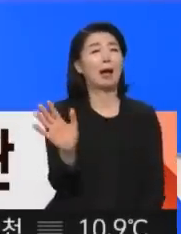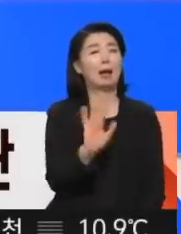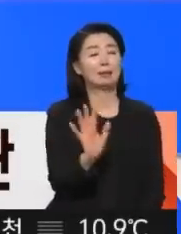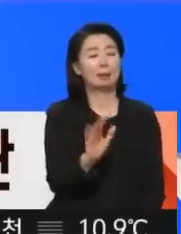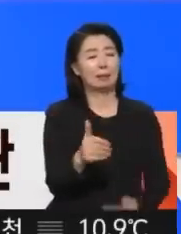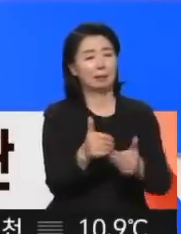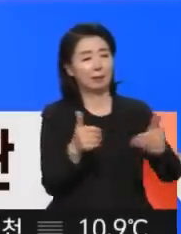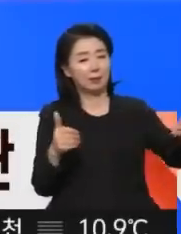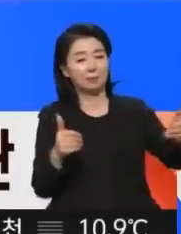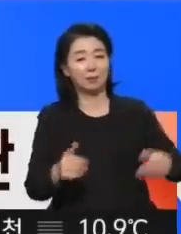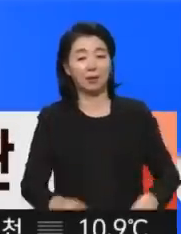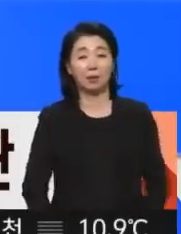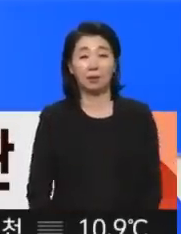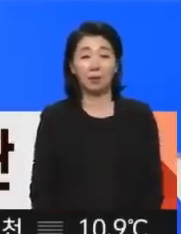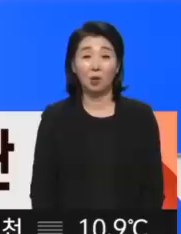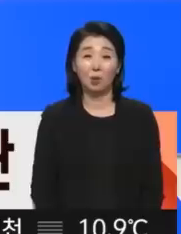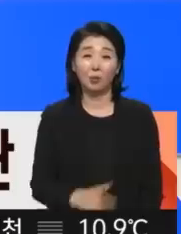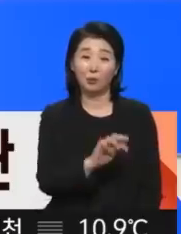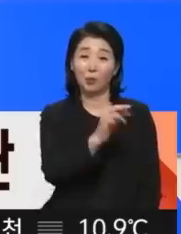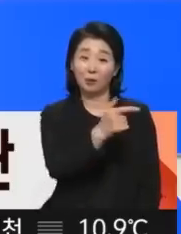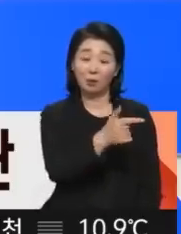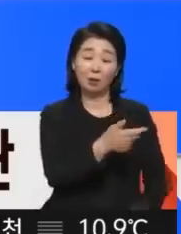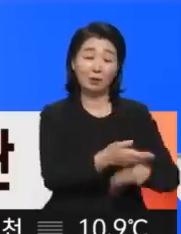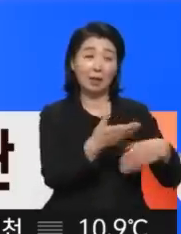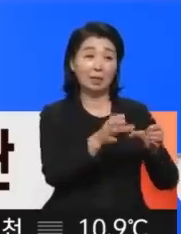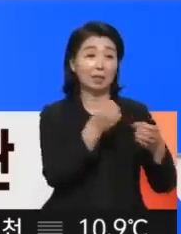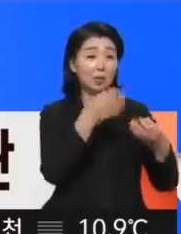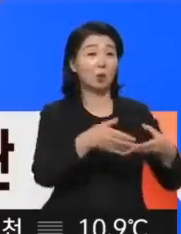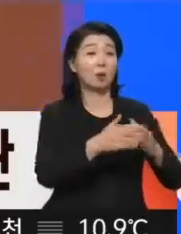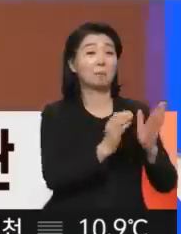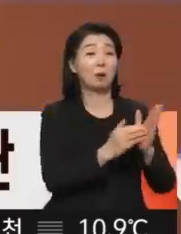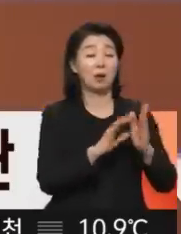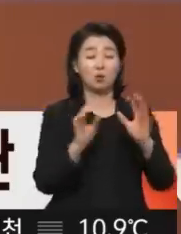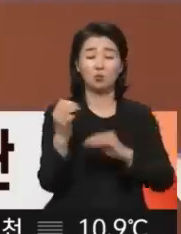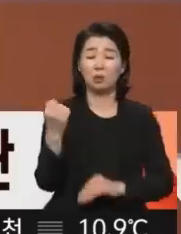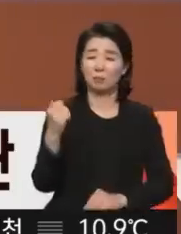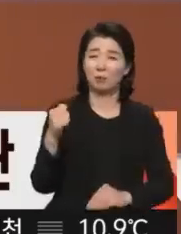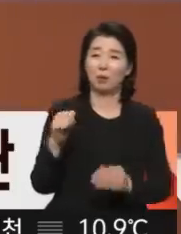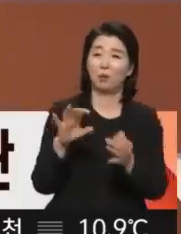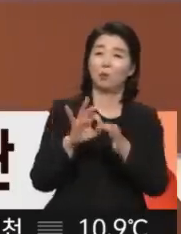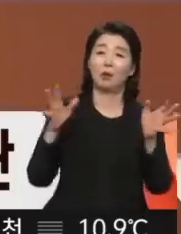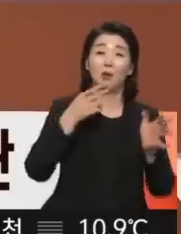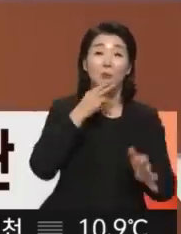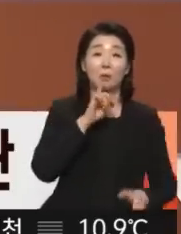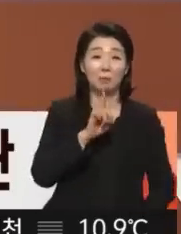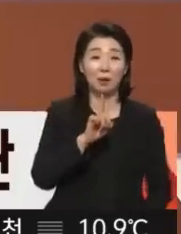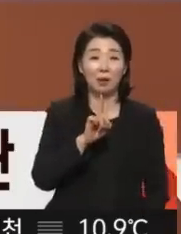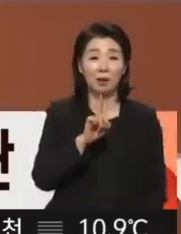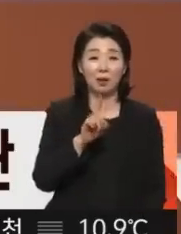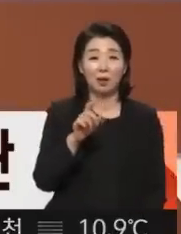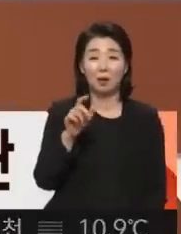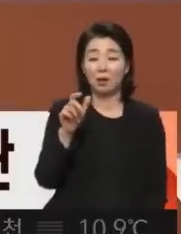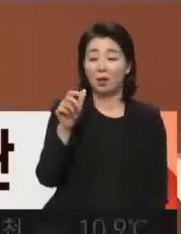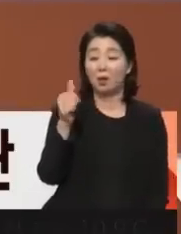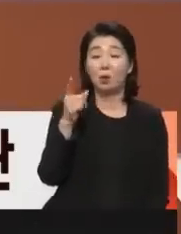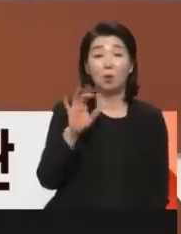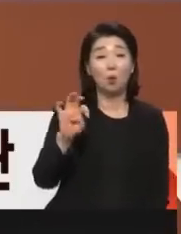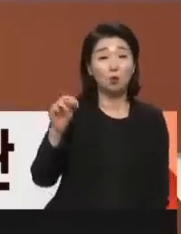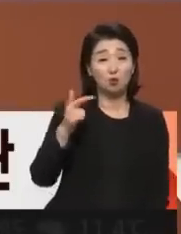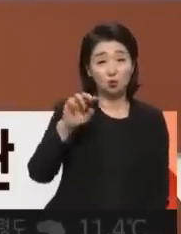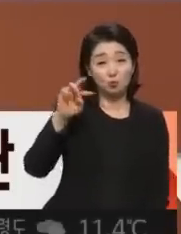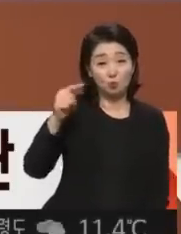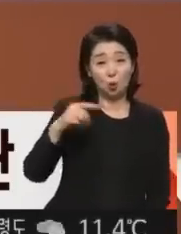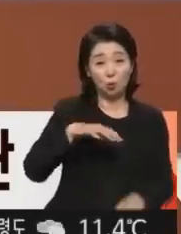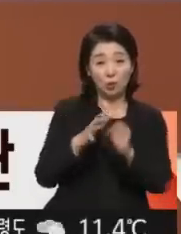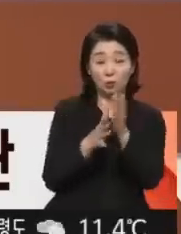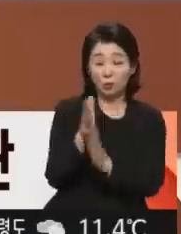거리를 뒀죠. 오늘도 전 씨는 다른 당을 창당했고 국민의힘과는 전혀 관련이 없다고 강조했습니다. 다만 홍준표 대구시장은